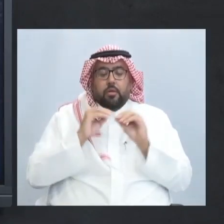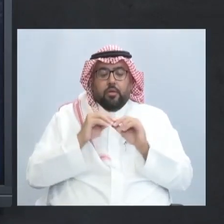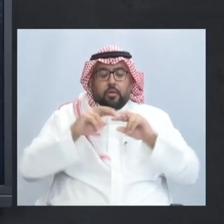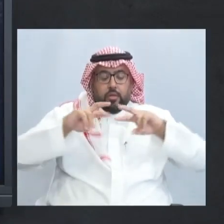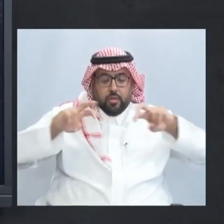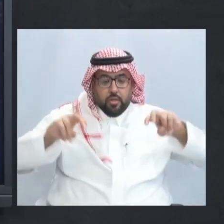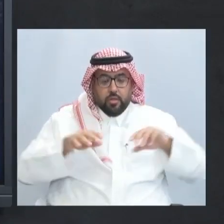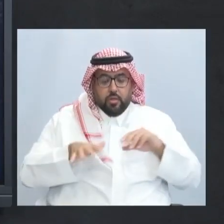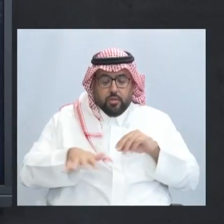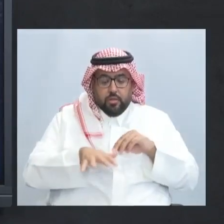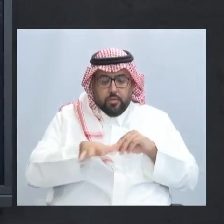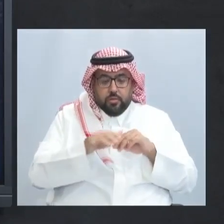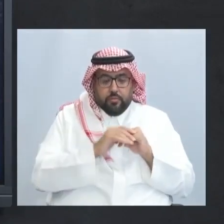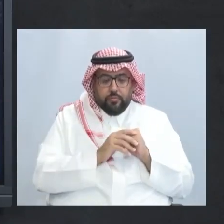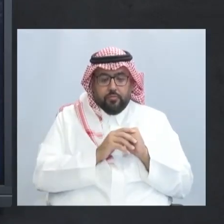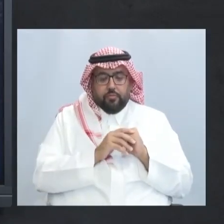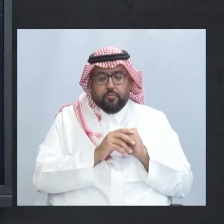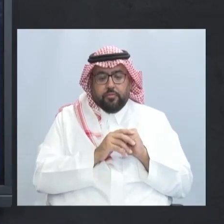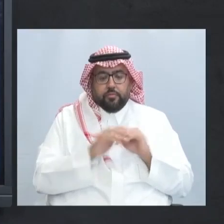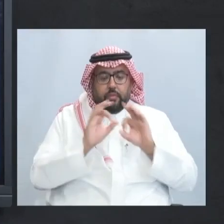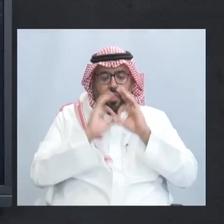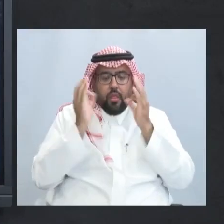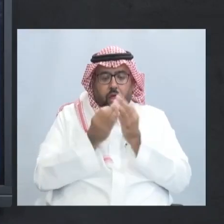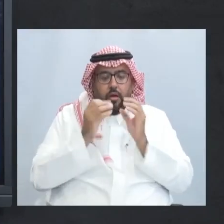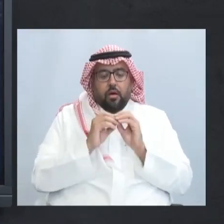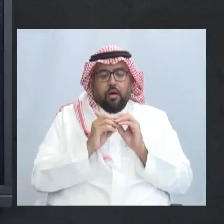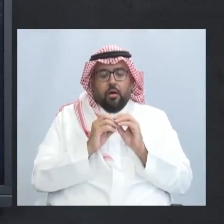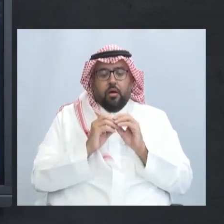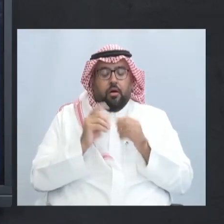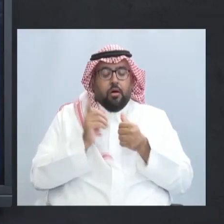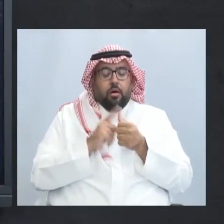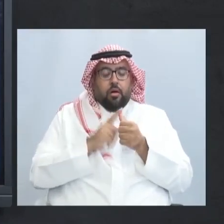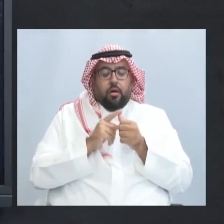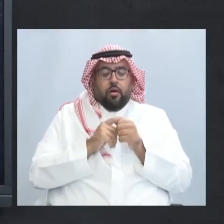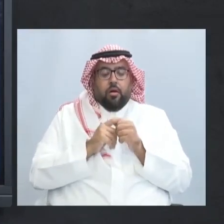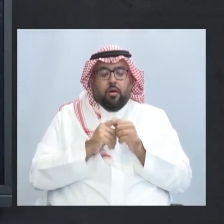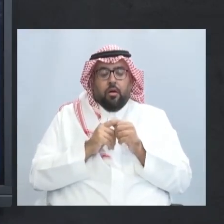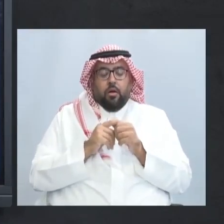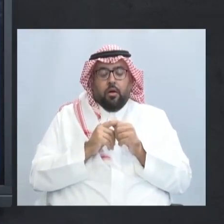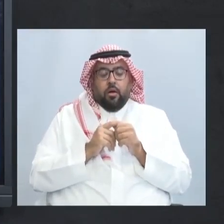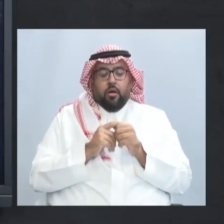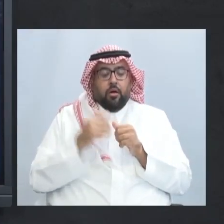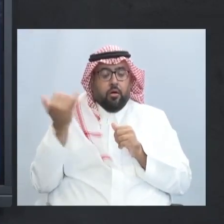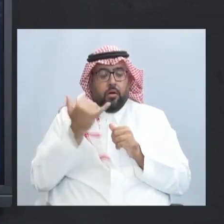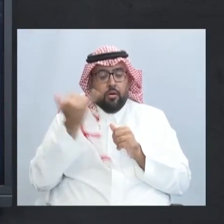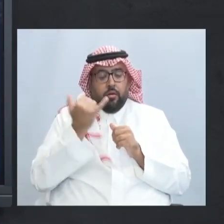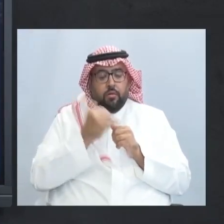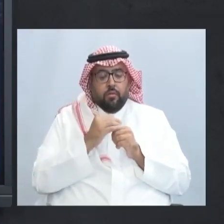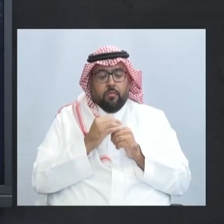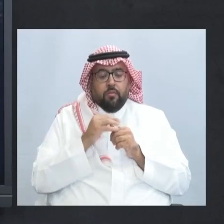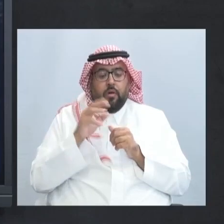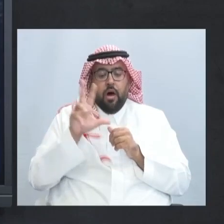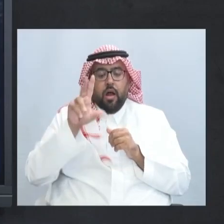الزواحف المعيشه على هذه اليابسه مجموعه من التكيفات في اولها وياتي في مقدمتها واهميتها